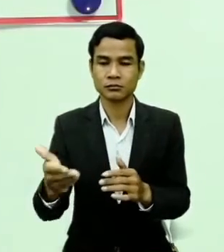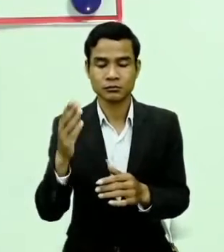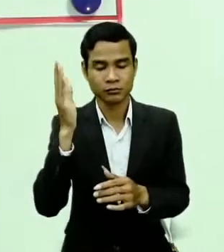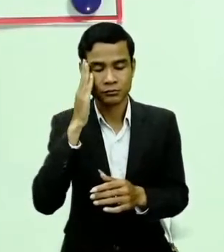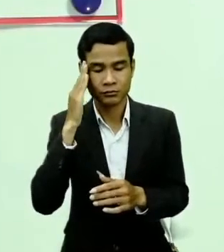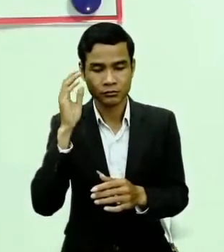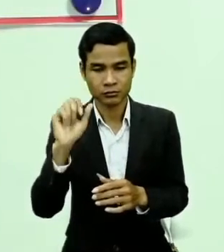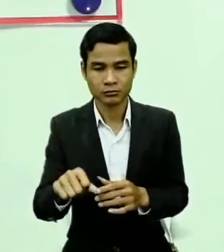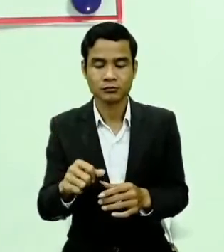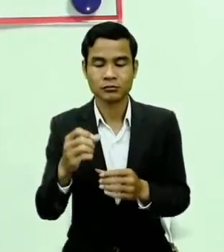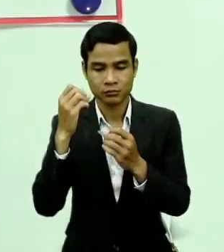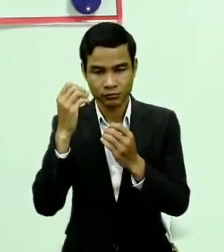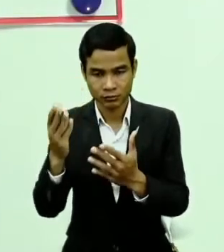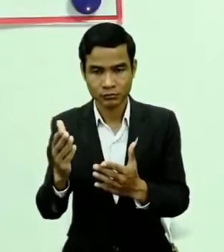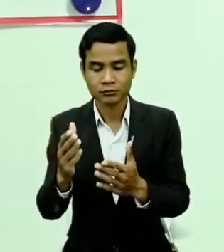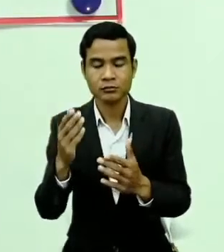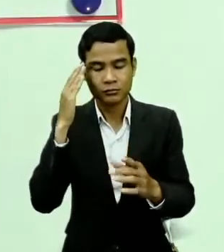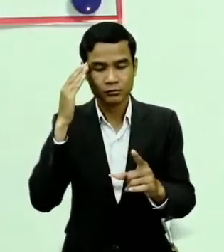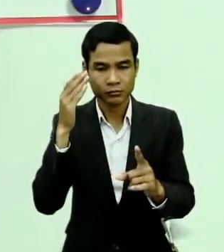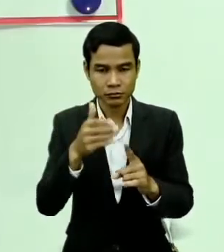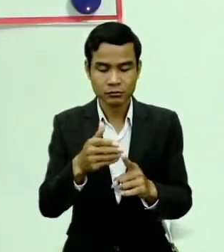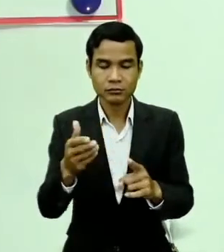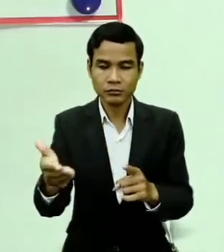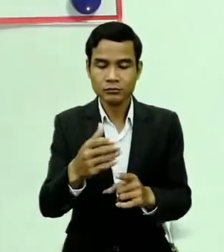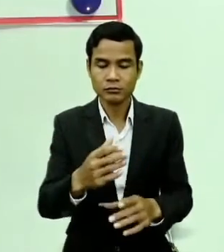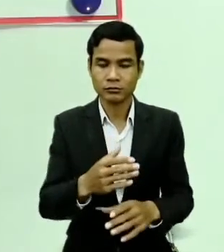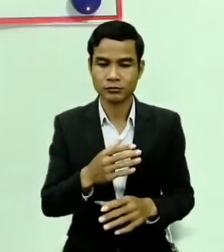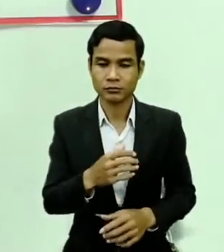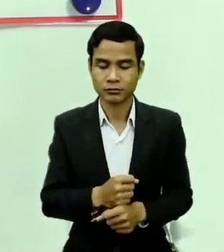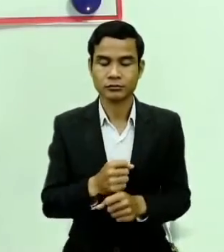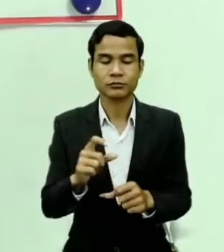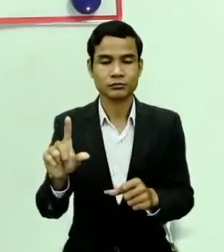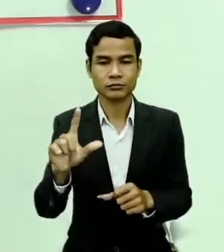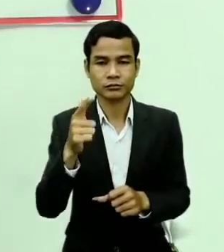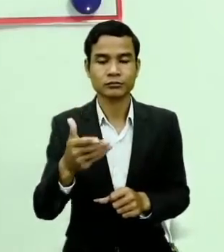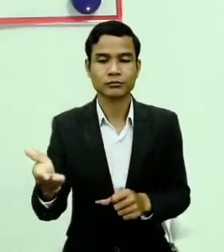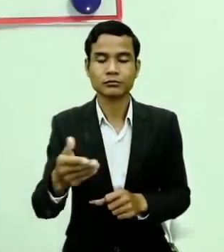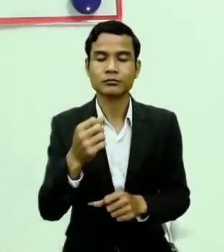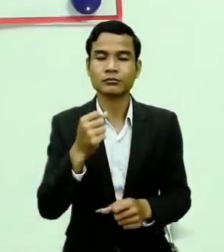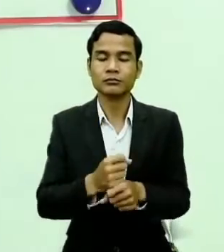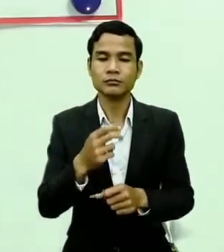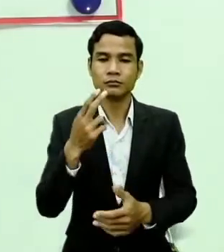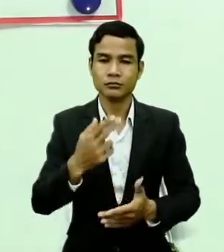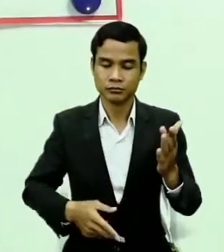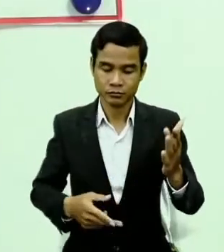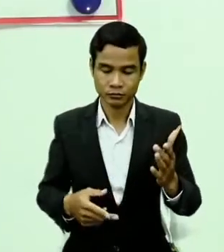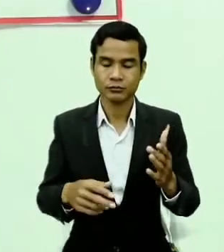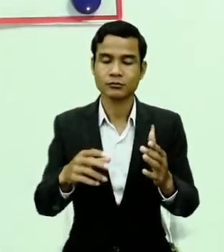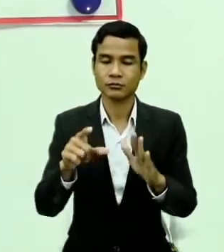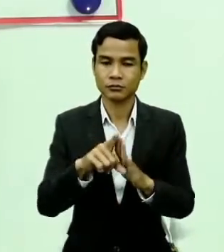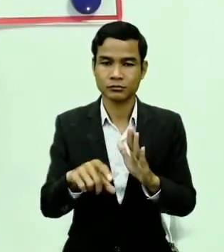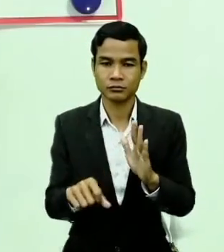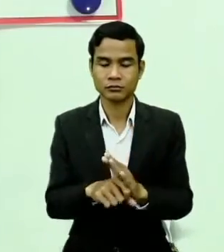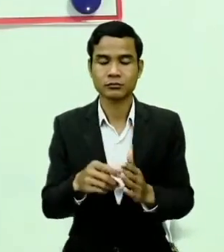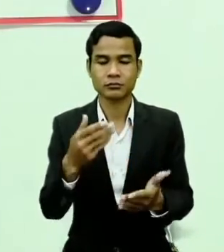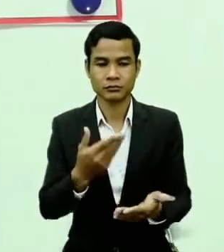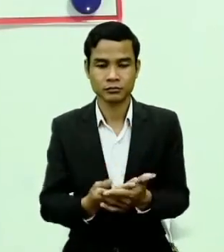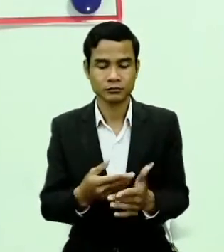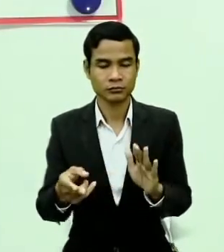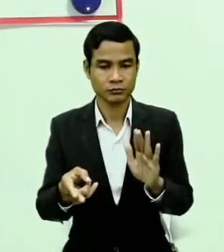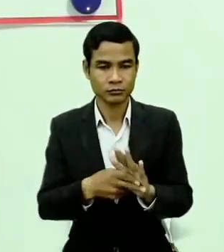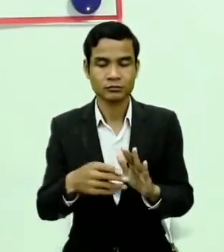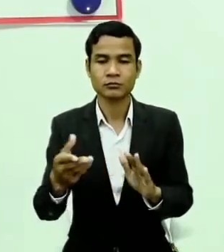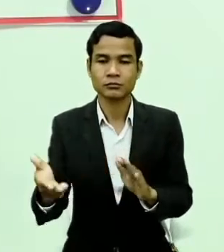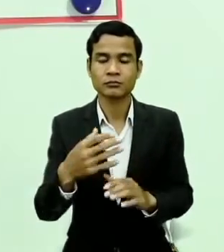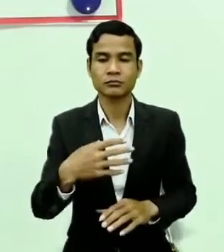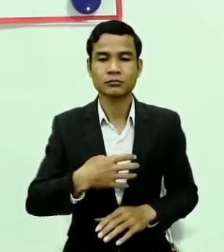thà đầm bây ai cô đang được bỏ dương từ tụ bàn chụp chế con thơ thơ ấy chà cầm nọt chú mô bàn chú bà thà con